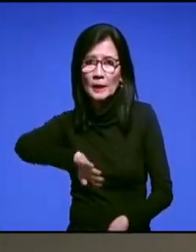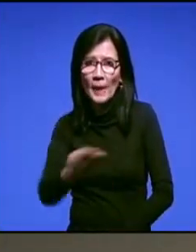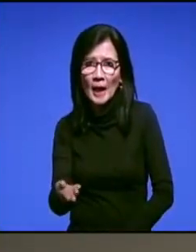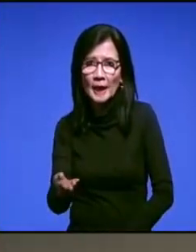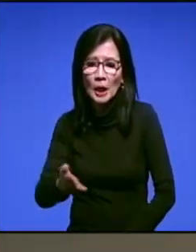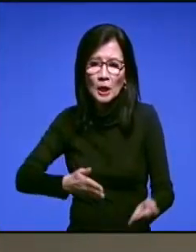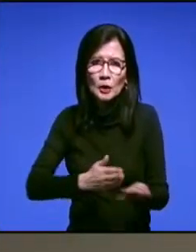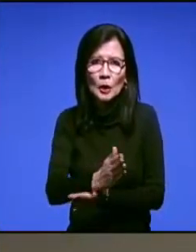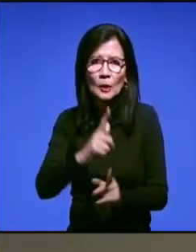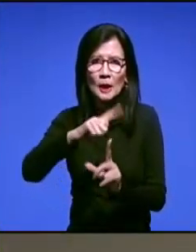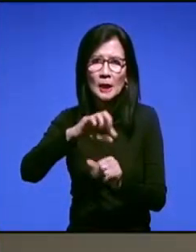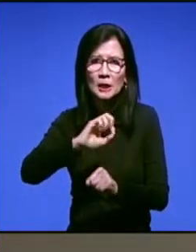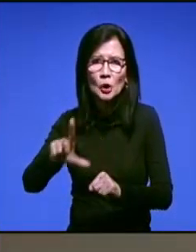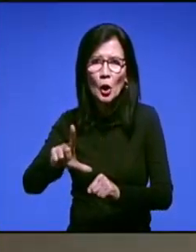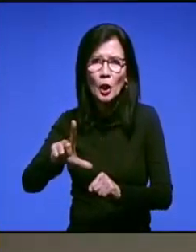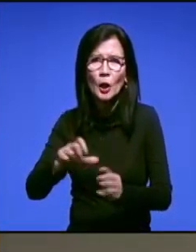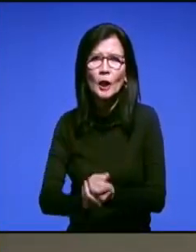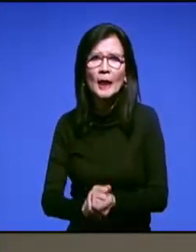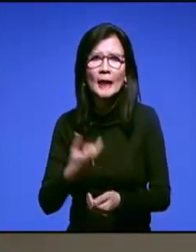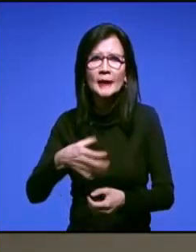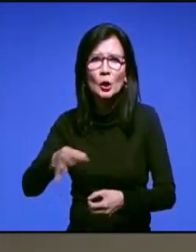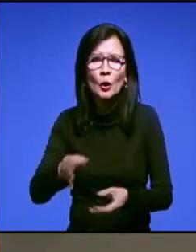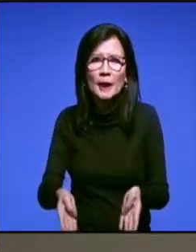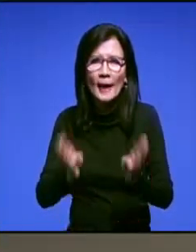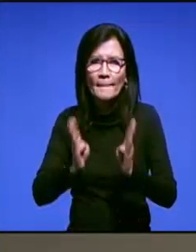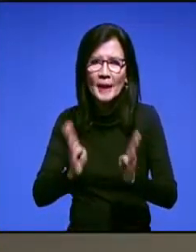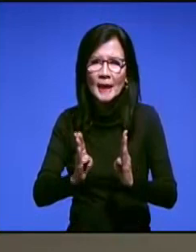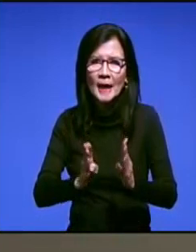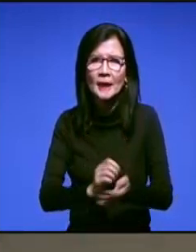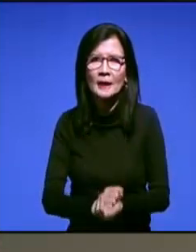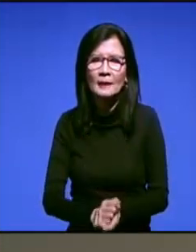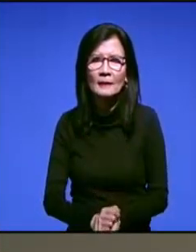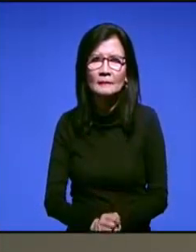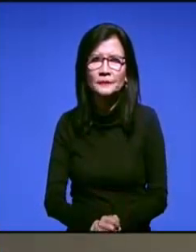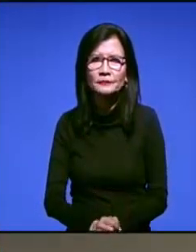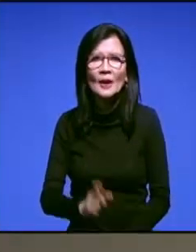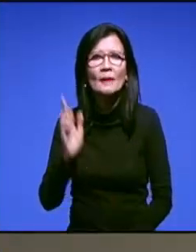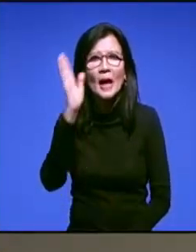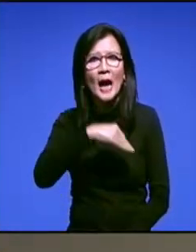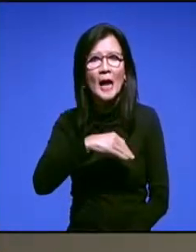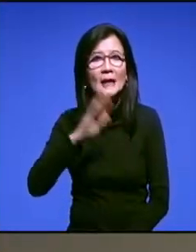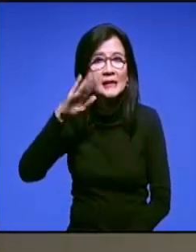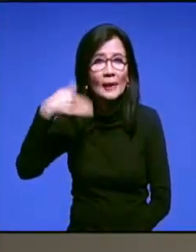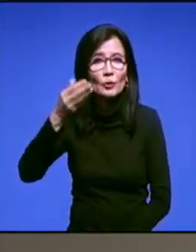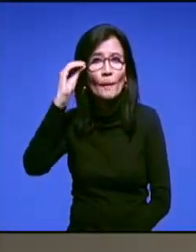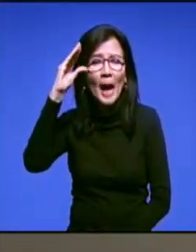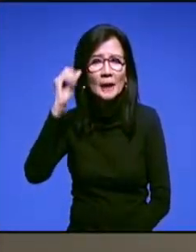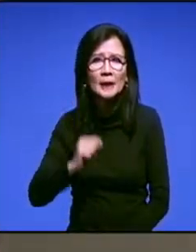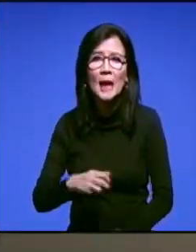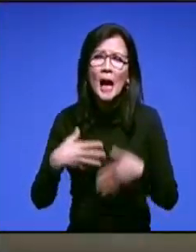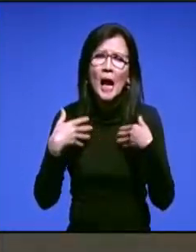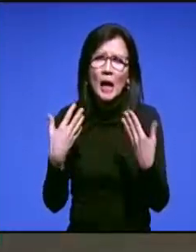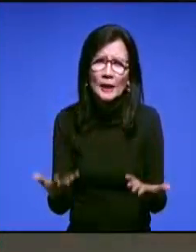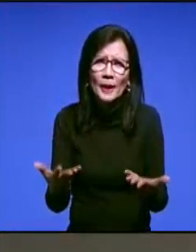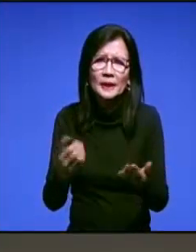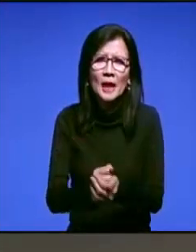saat melintas di jalan tol Bandar Selamat Medan Sumatera Utara pada Sabtu pagi akibat